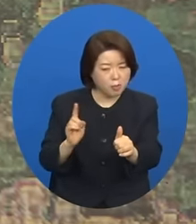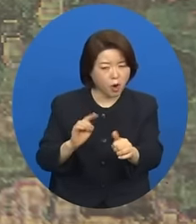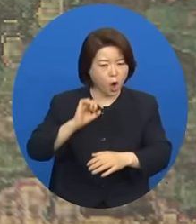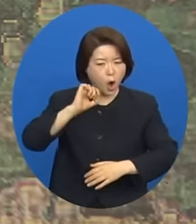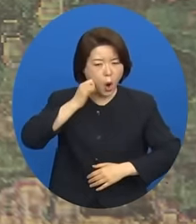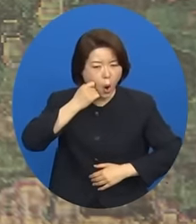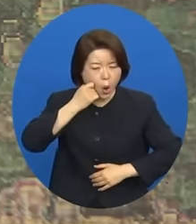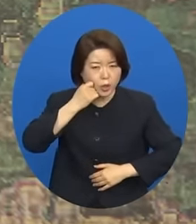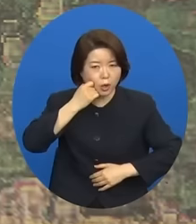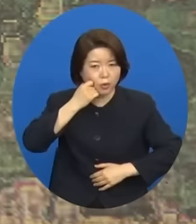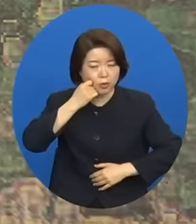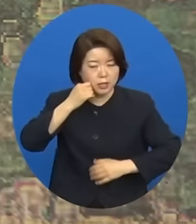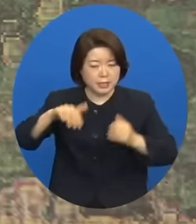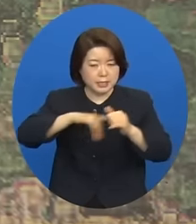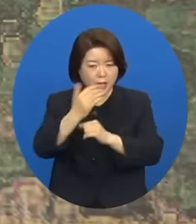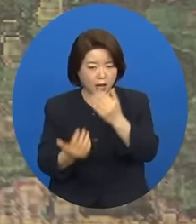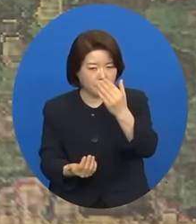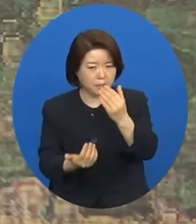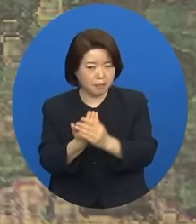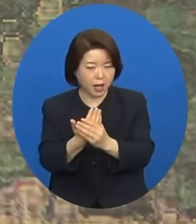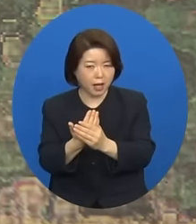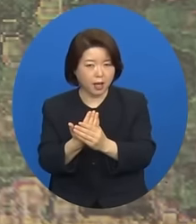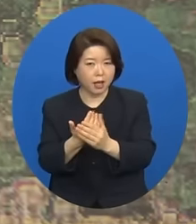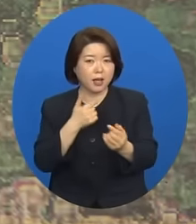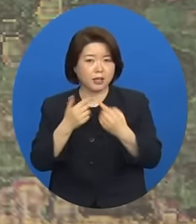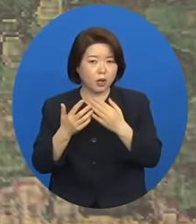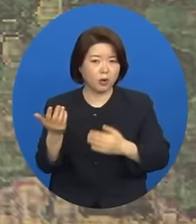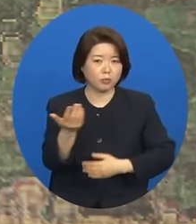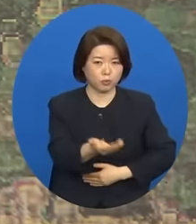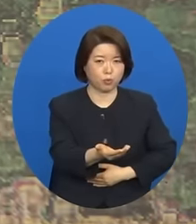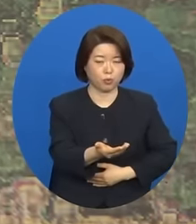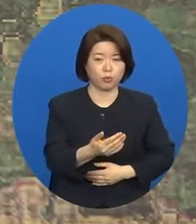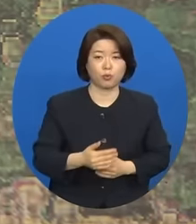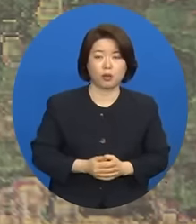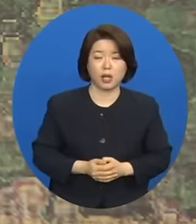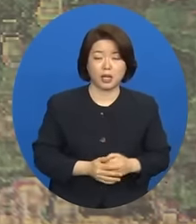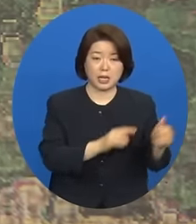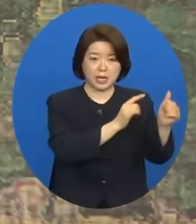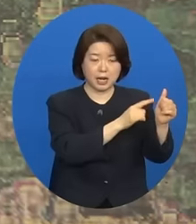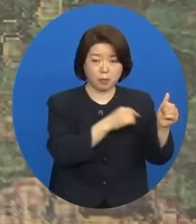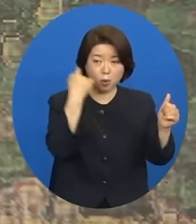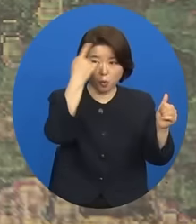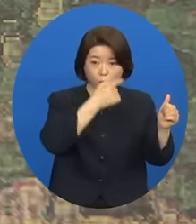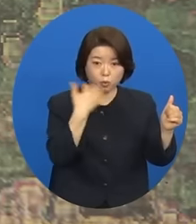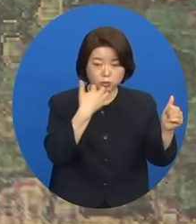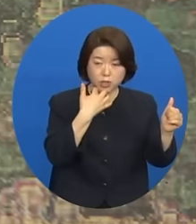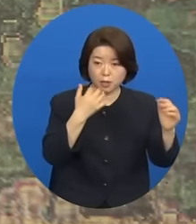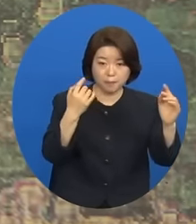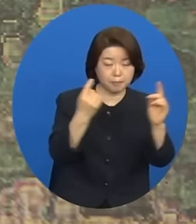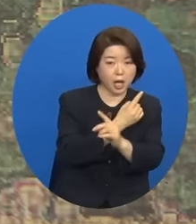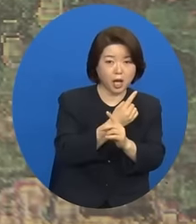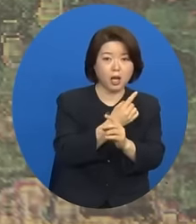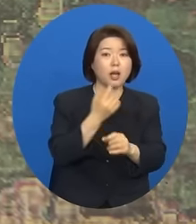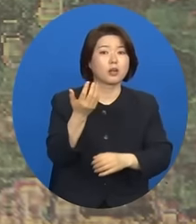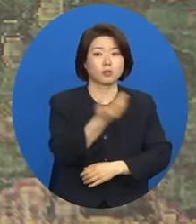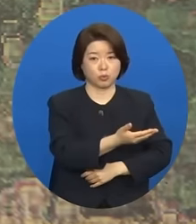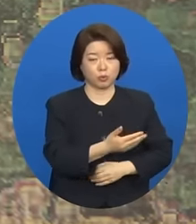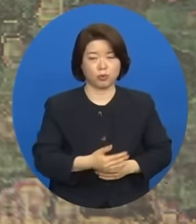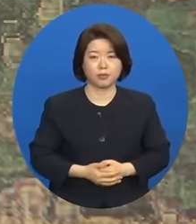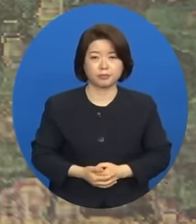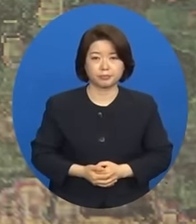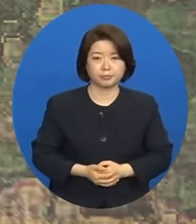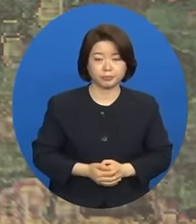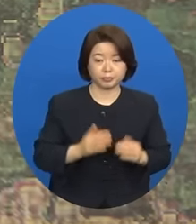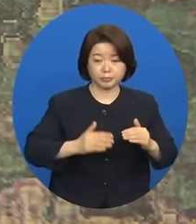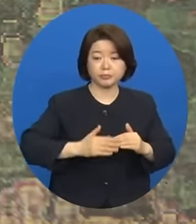어려운 상황을 겪게 이 야곱에게 허락하신 것이죠. 라반의 안색이 변하도록 만든 것입니다. 다음